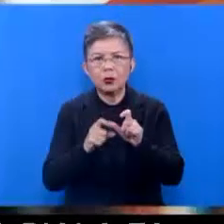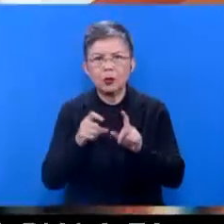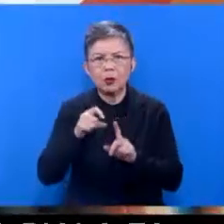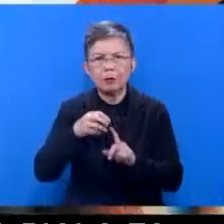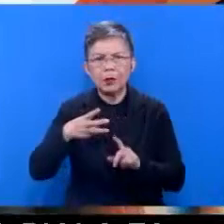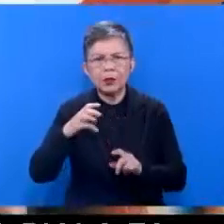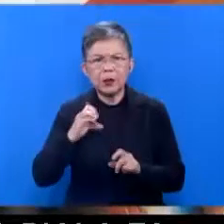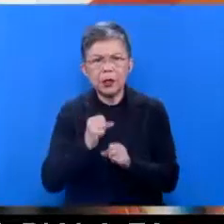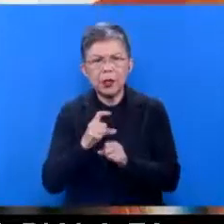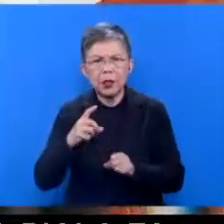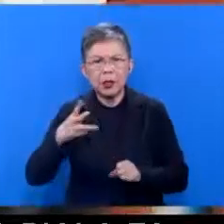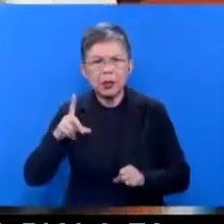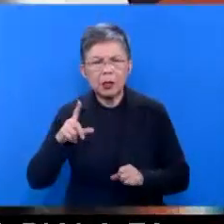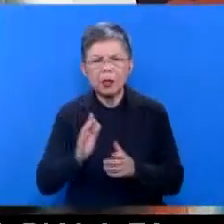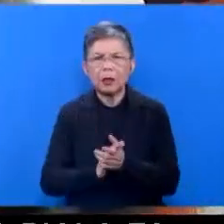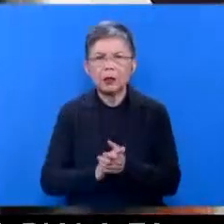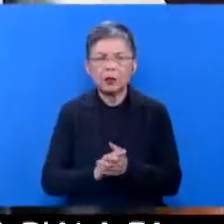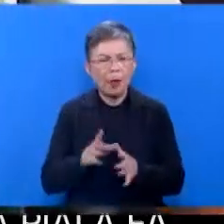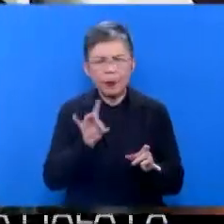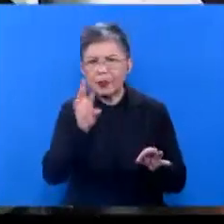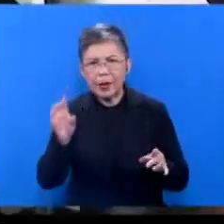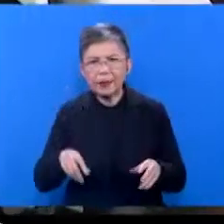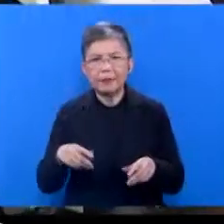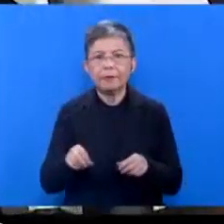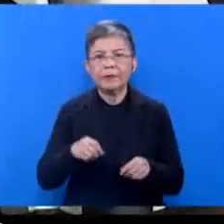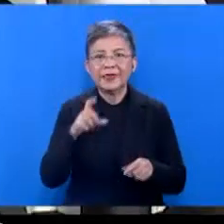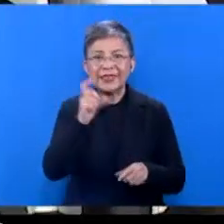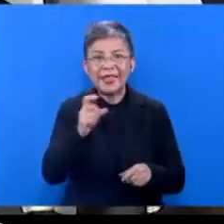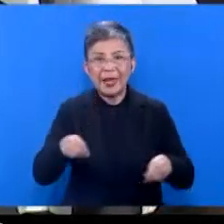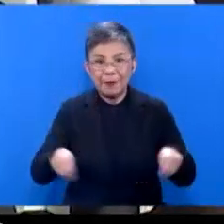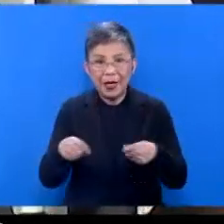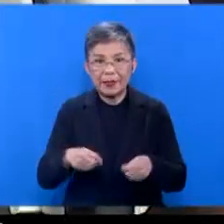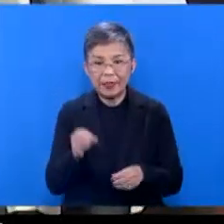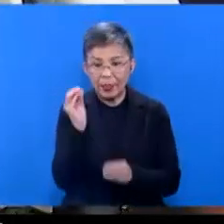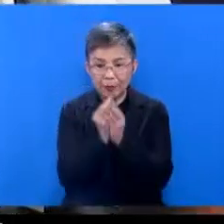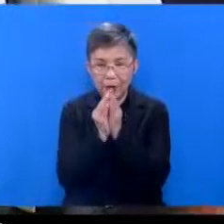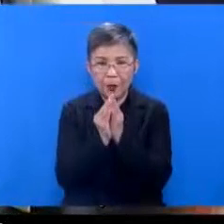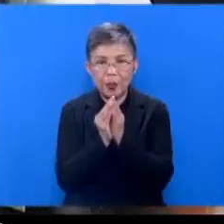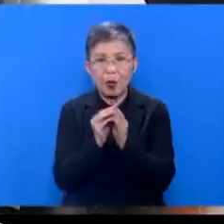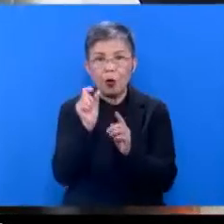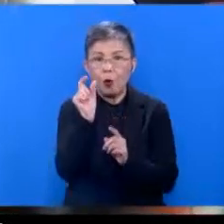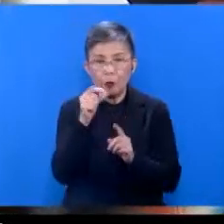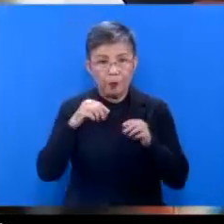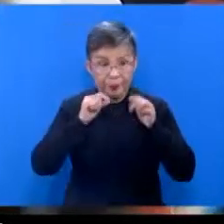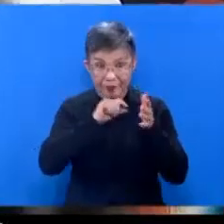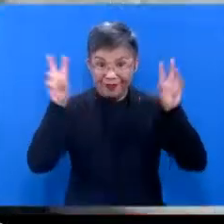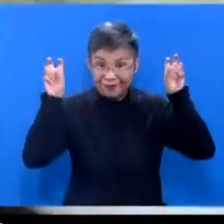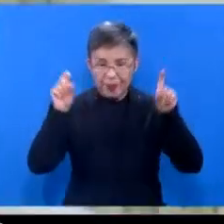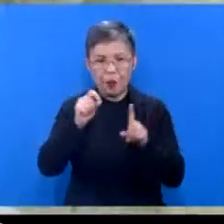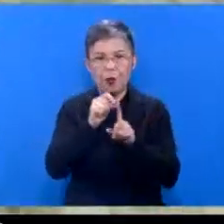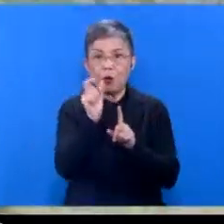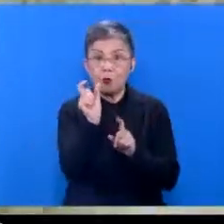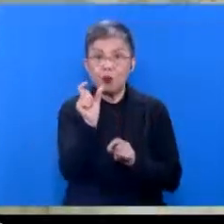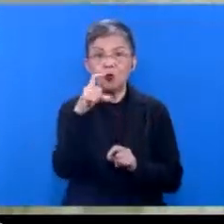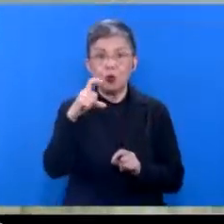Nah, ternyata jawabannya beragam ya, pemirsa. Ada yang tahu, ada yang belum tahu. Jadi ini adalah biji pucung alias keluak kalau dalam bahasa Jawa.